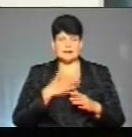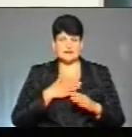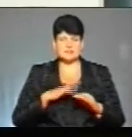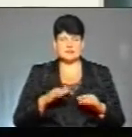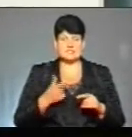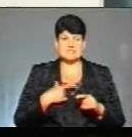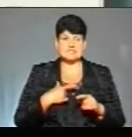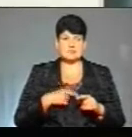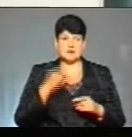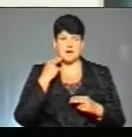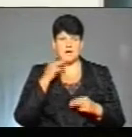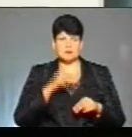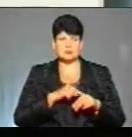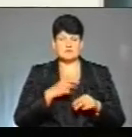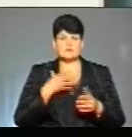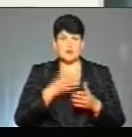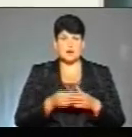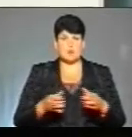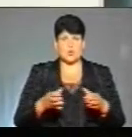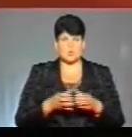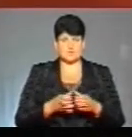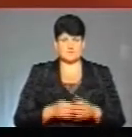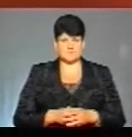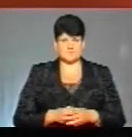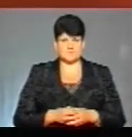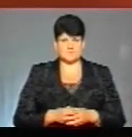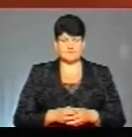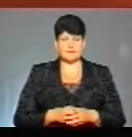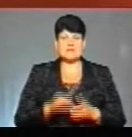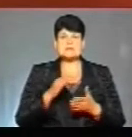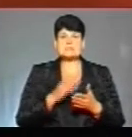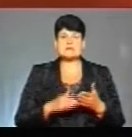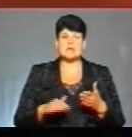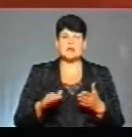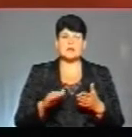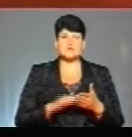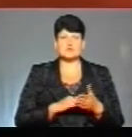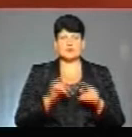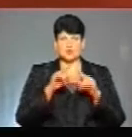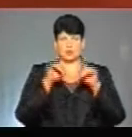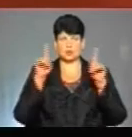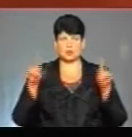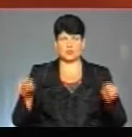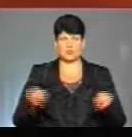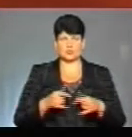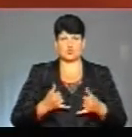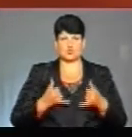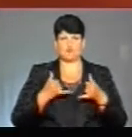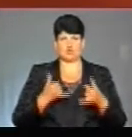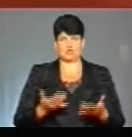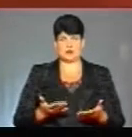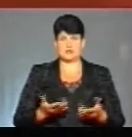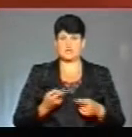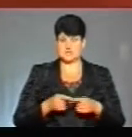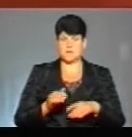впевненіше почуватимуть в своєму колективі. І, власне, скасування дошок пошани. Тобто, здавалось би, що це